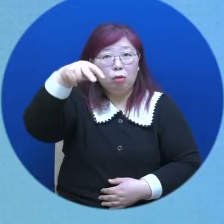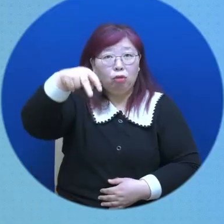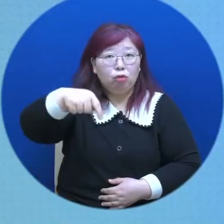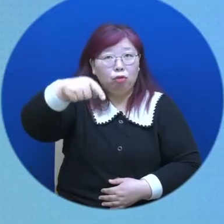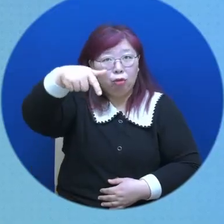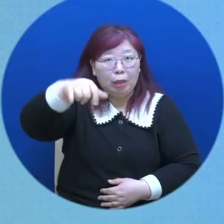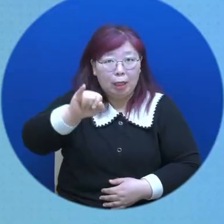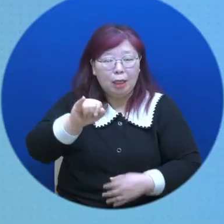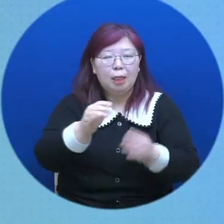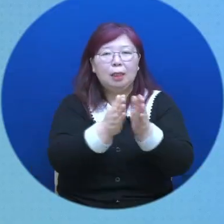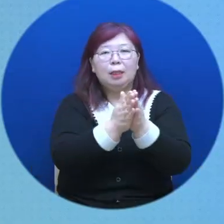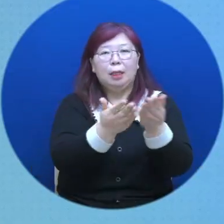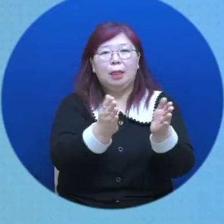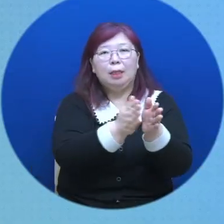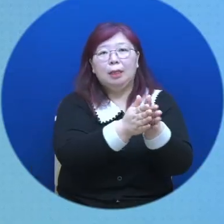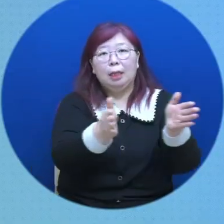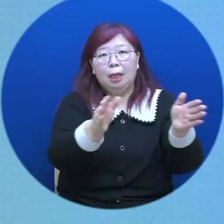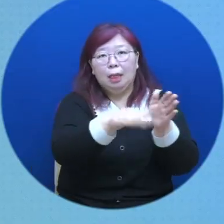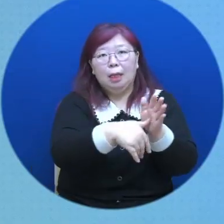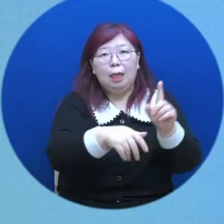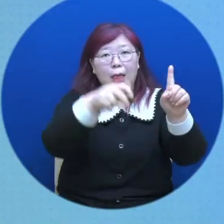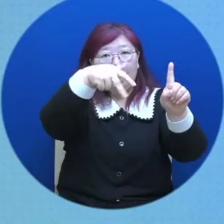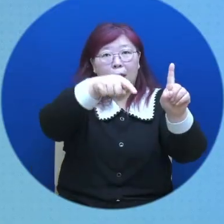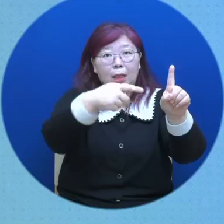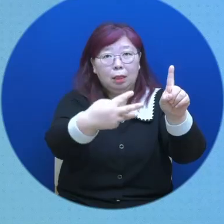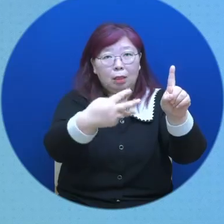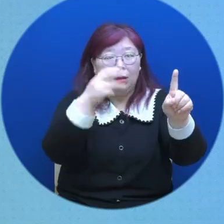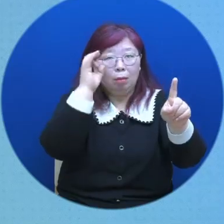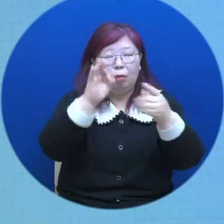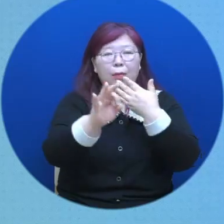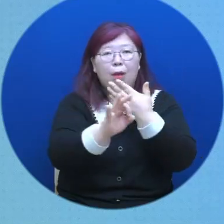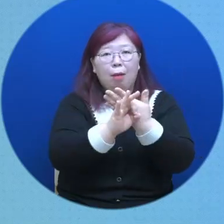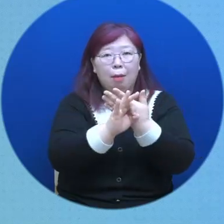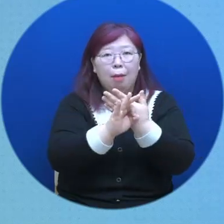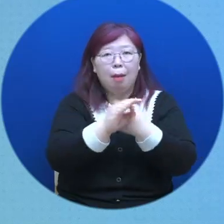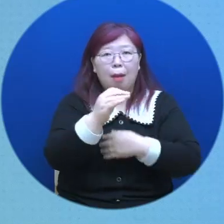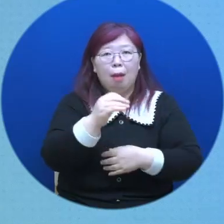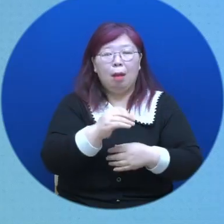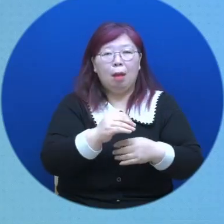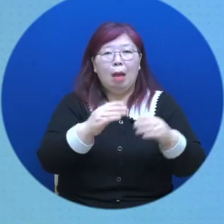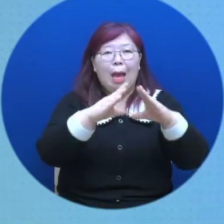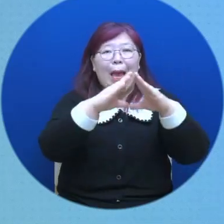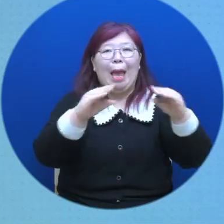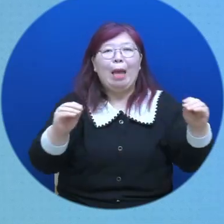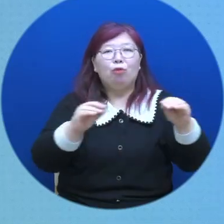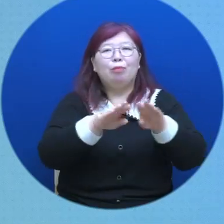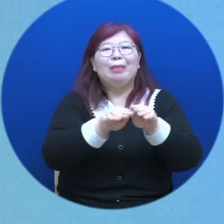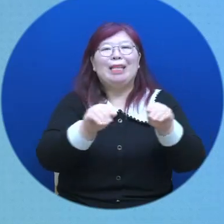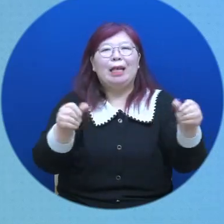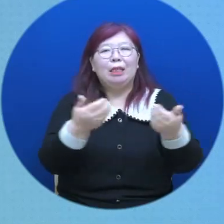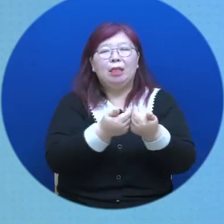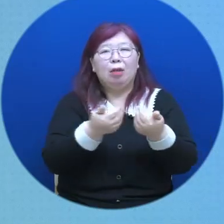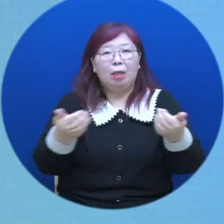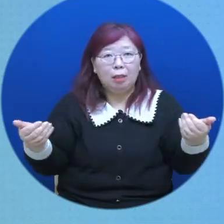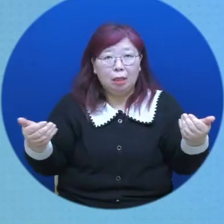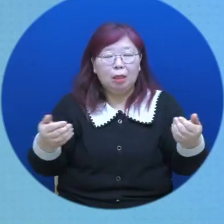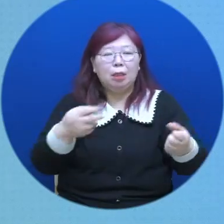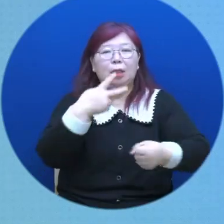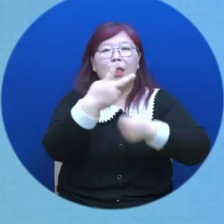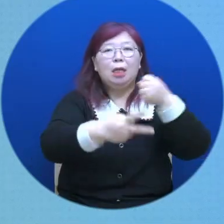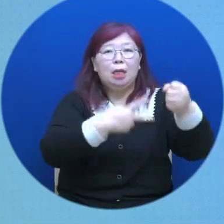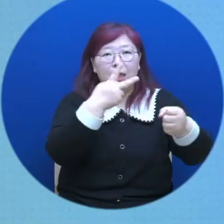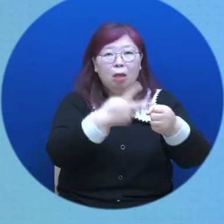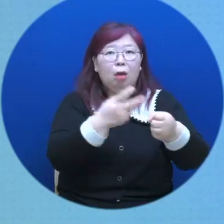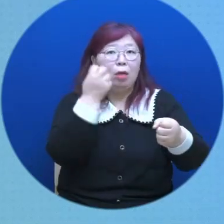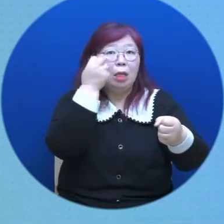하면서 오늘 1절에 보면 애굽을 떠난 지 둘째 해 둘째 달